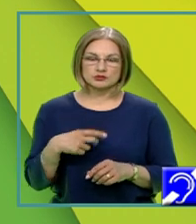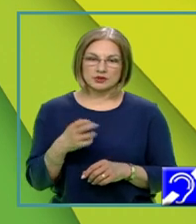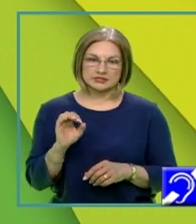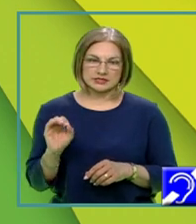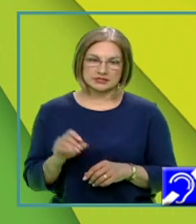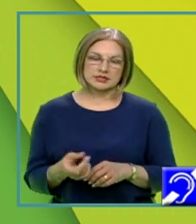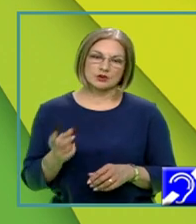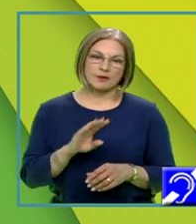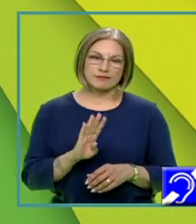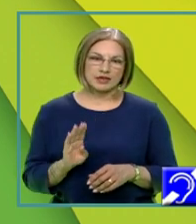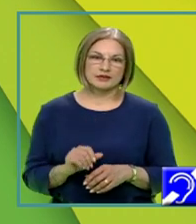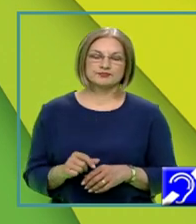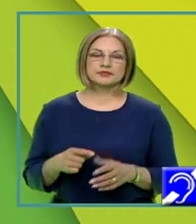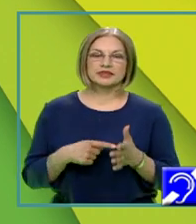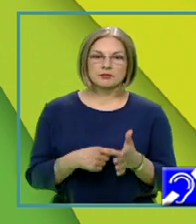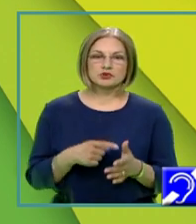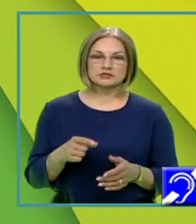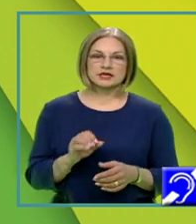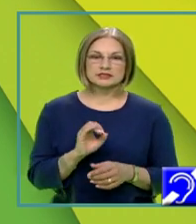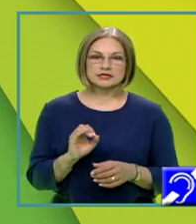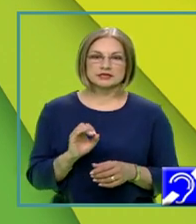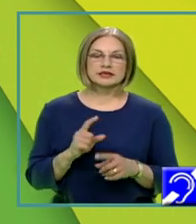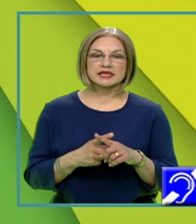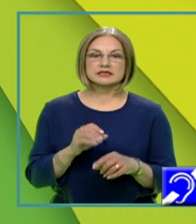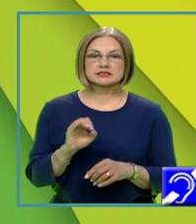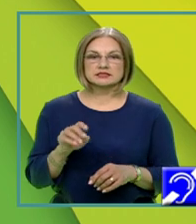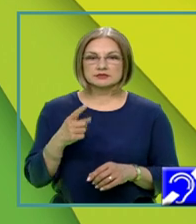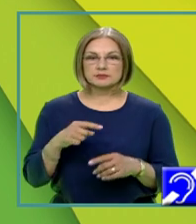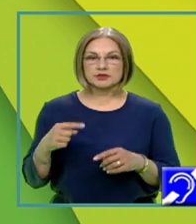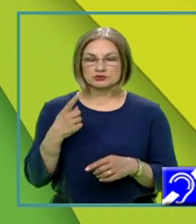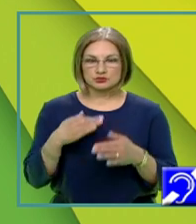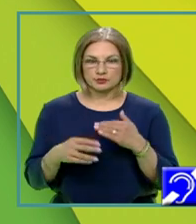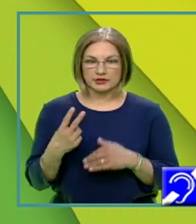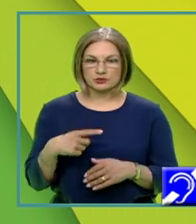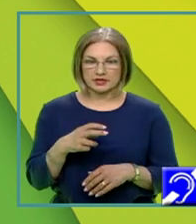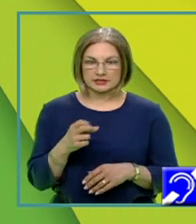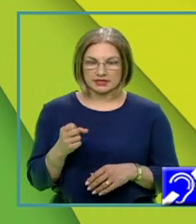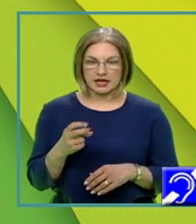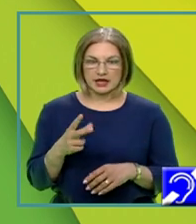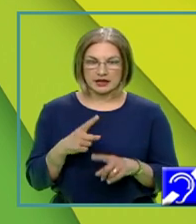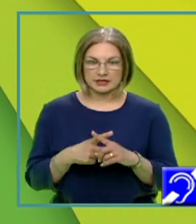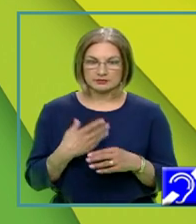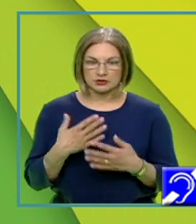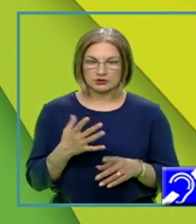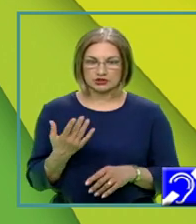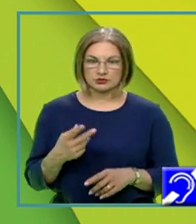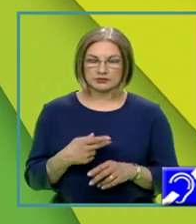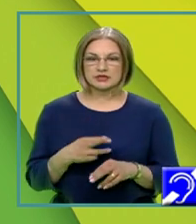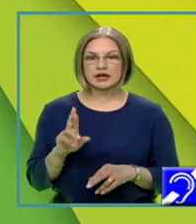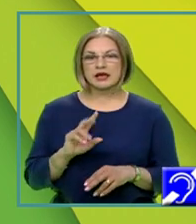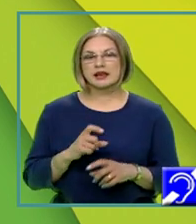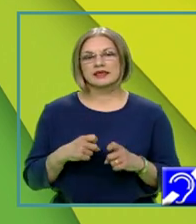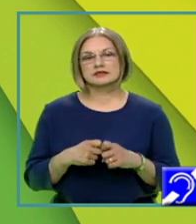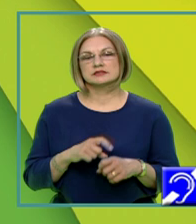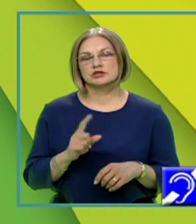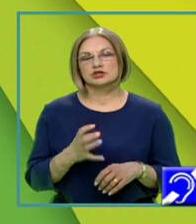la punctul B Demonstrați că x compus cu minus 1 pe 2 este egal cu x pentru orice numar real X și la